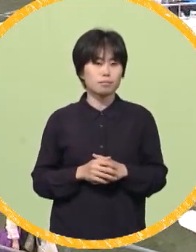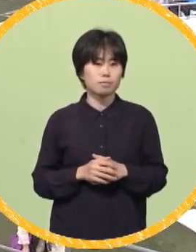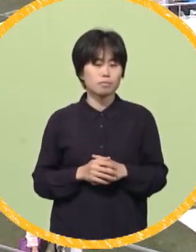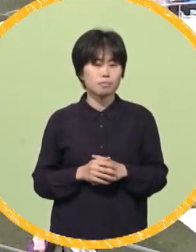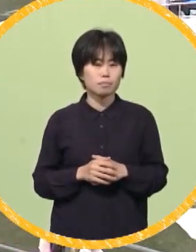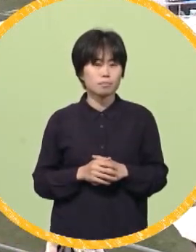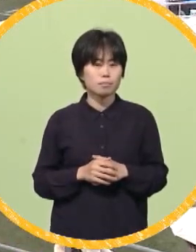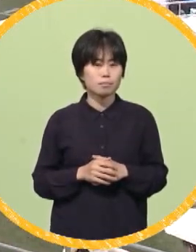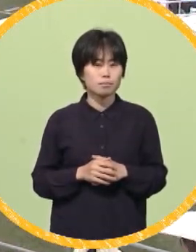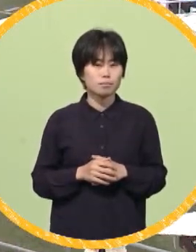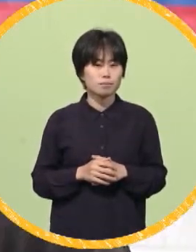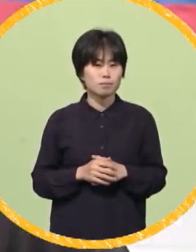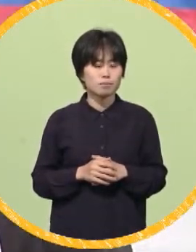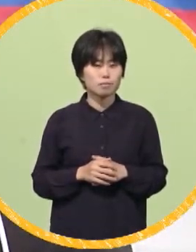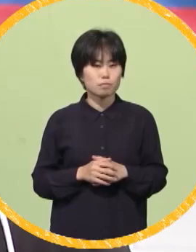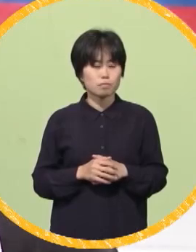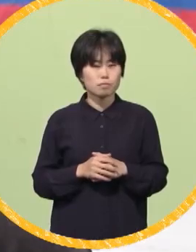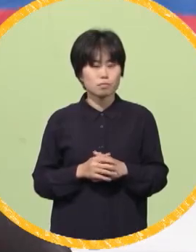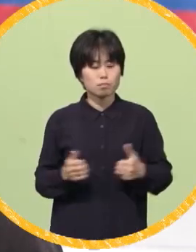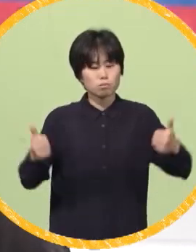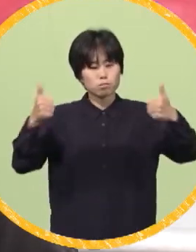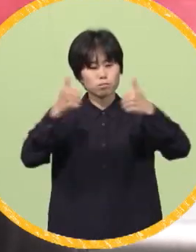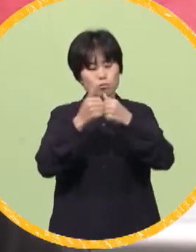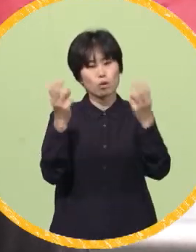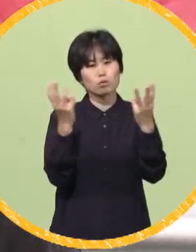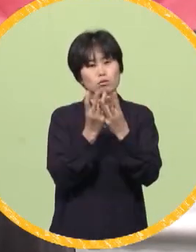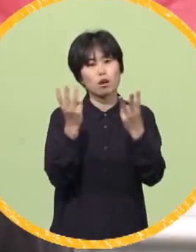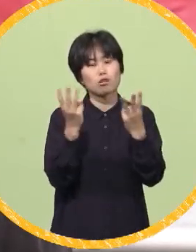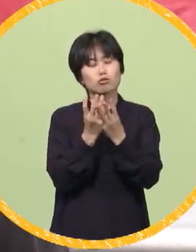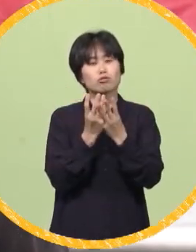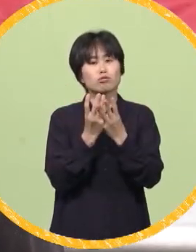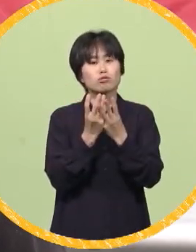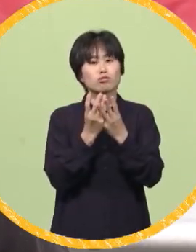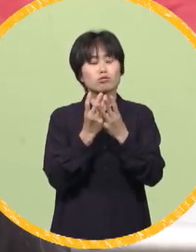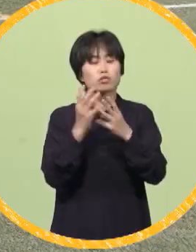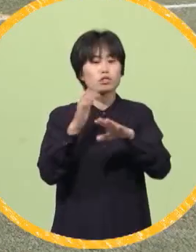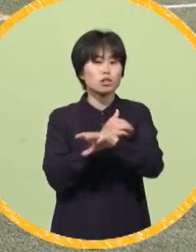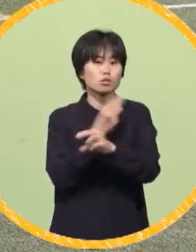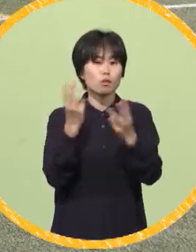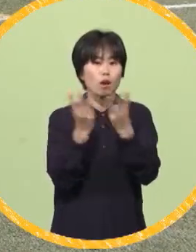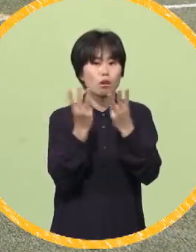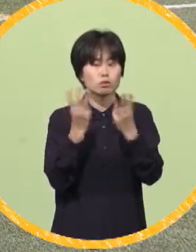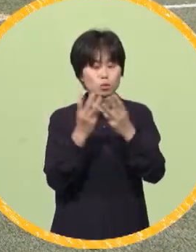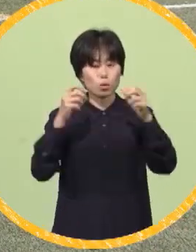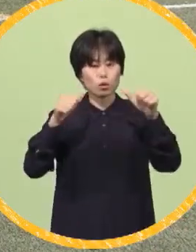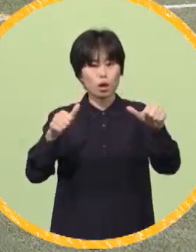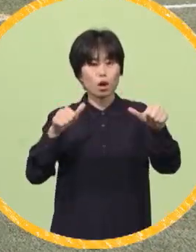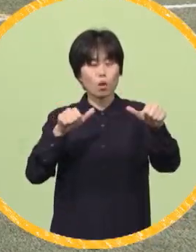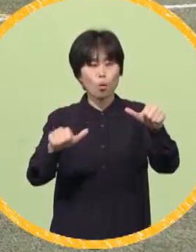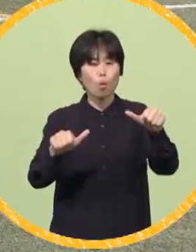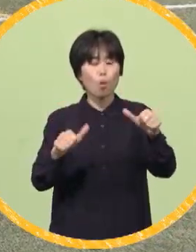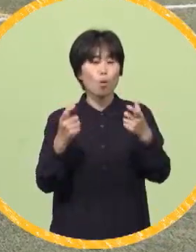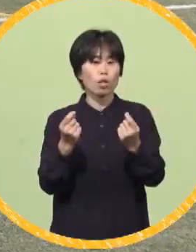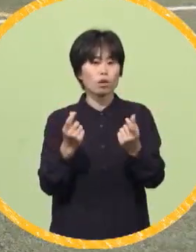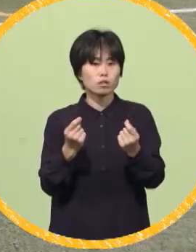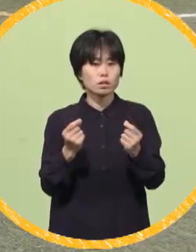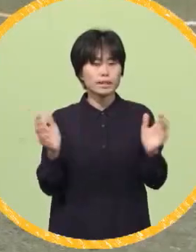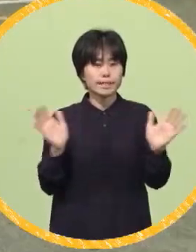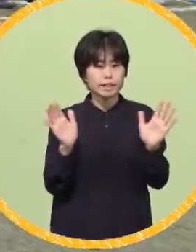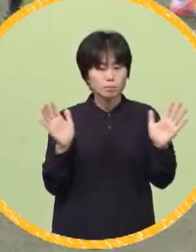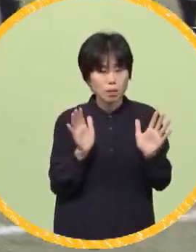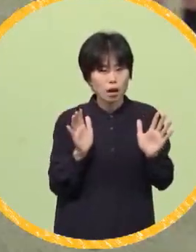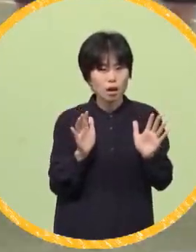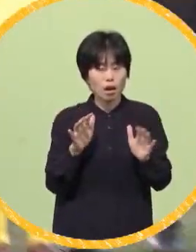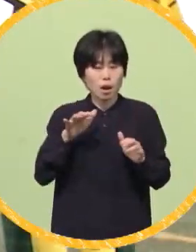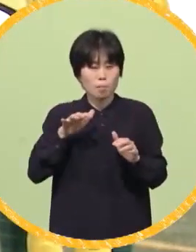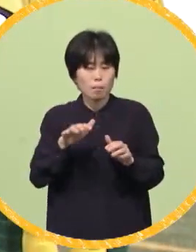とは、戦うプレイヤーの選手の数、 はい、 まず5対5っていうのはフットサルでも一緒だと思うんですよ。キーパーがいて、はい、フィールドプレイヤーが5